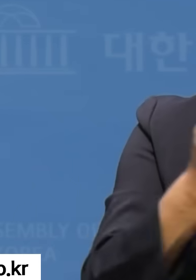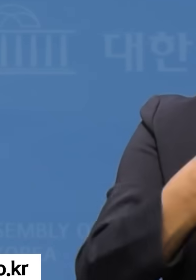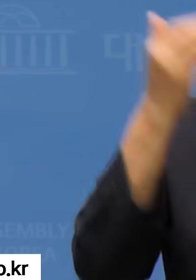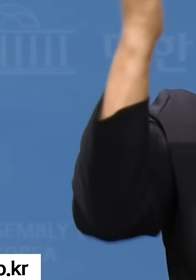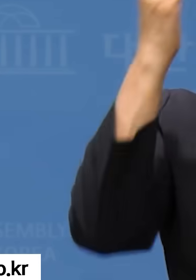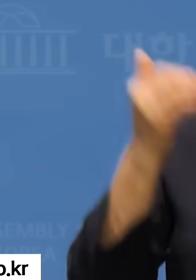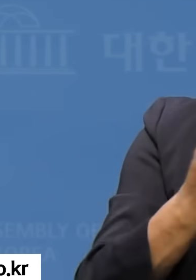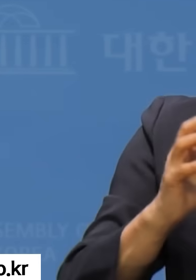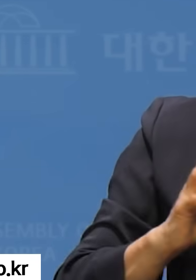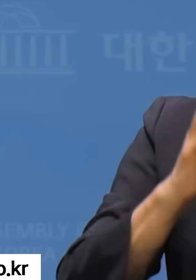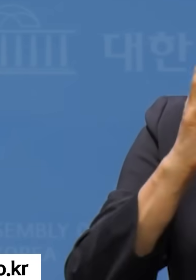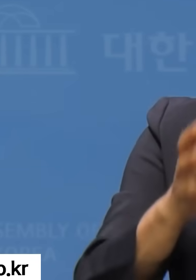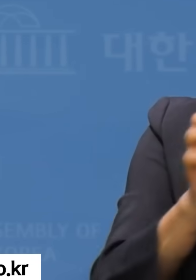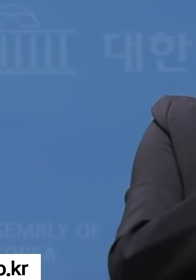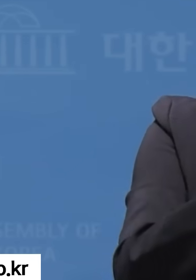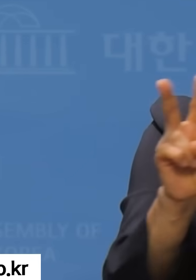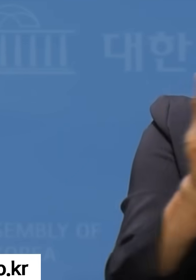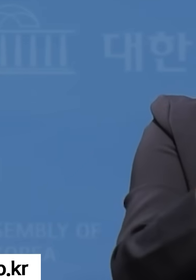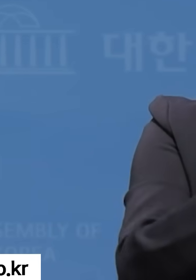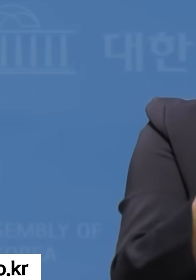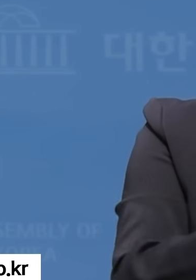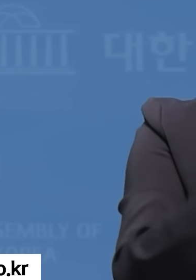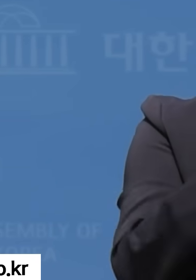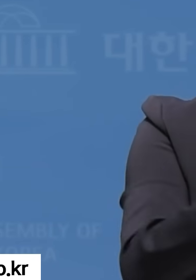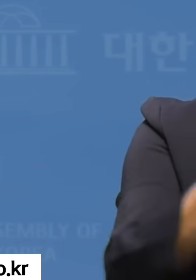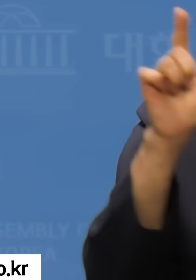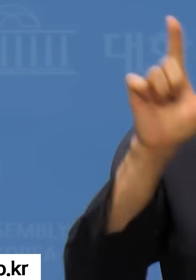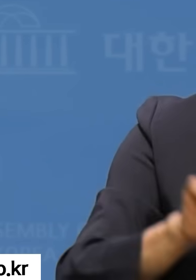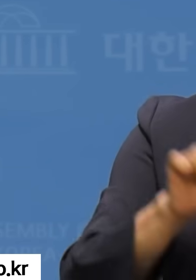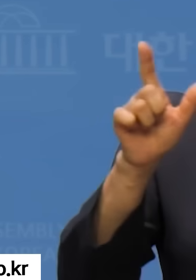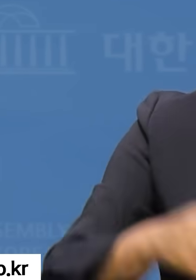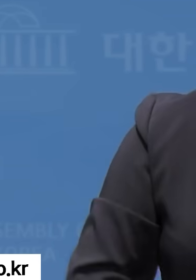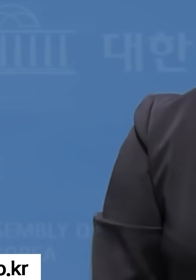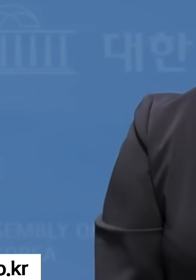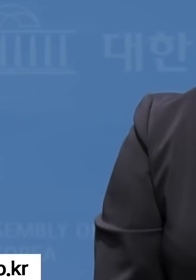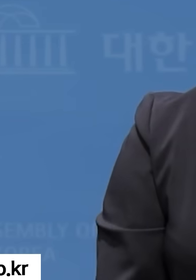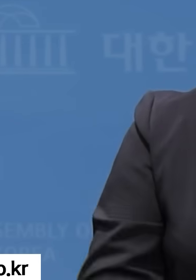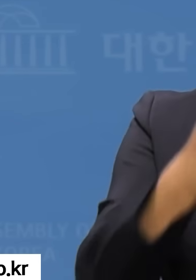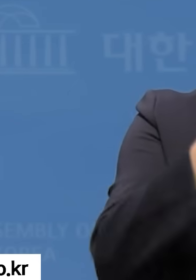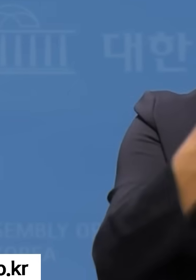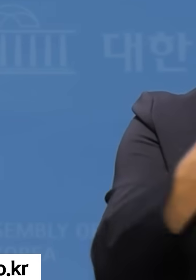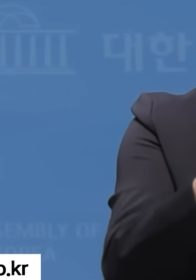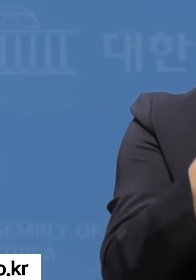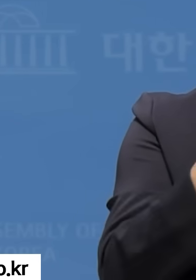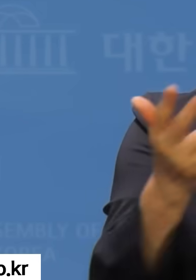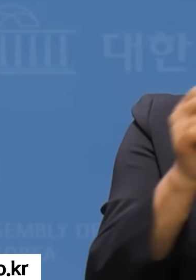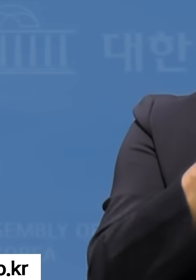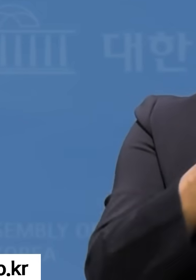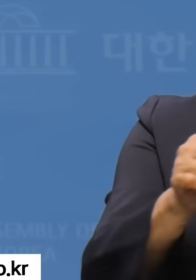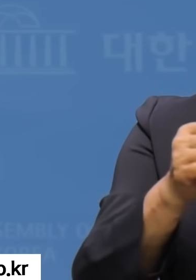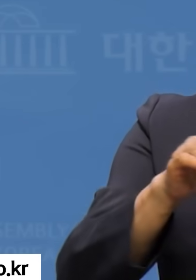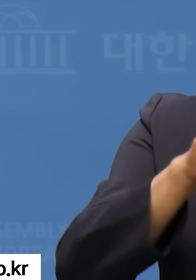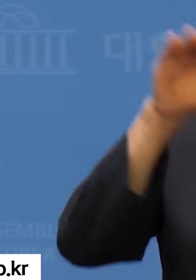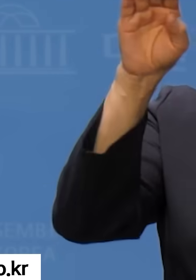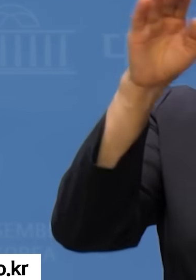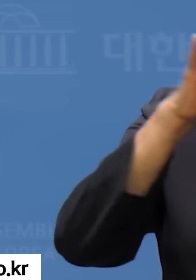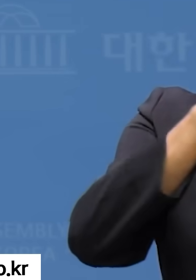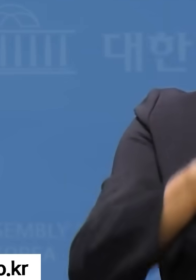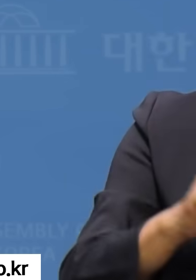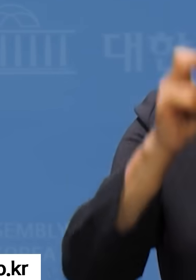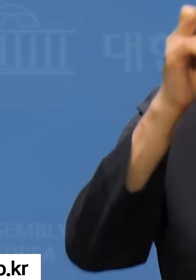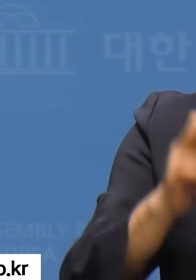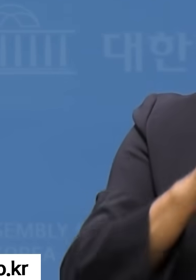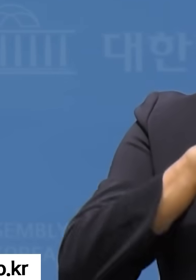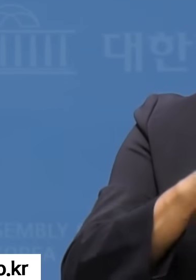대한민국 제1야당의 대표의 모습입니다. 민주당 이재명 대표는 북한의 연이은